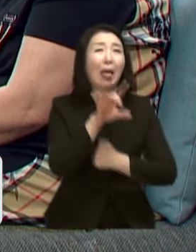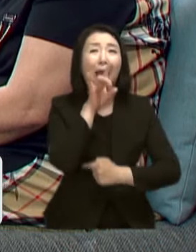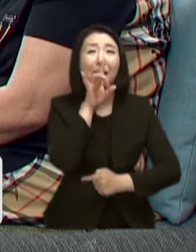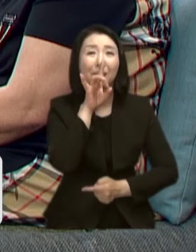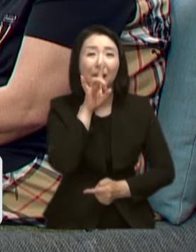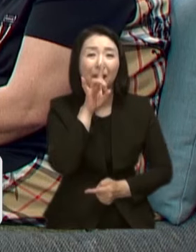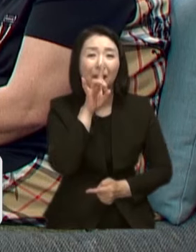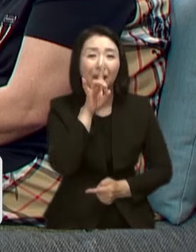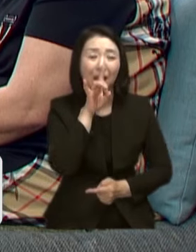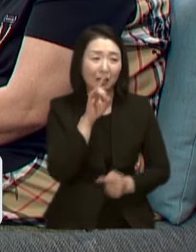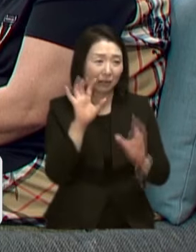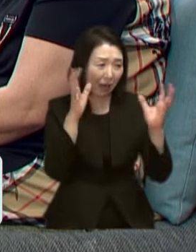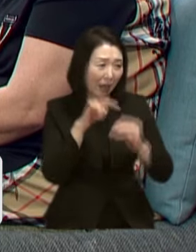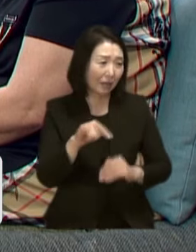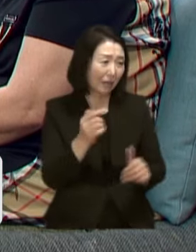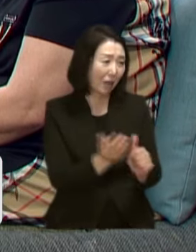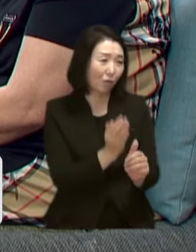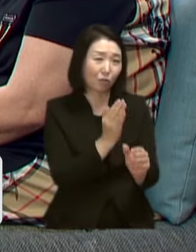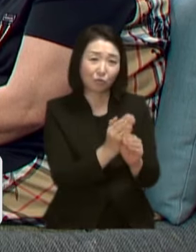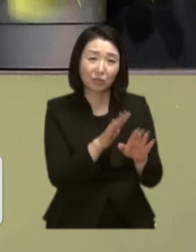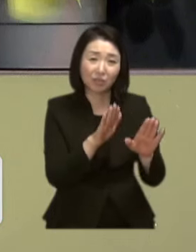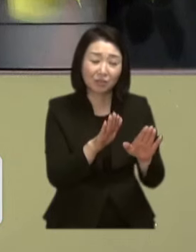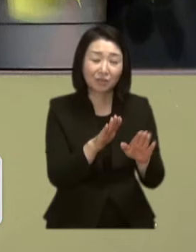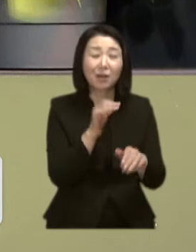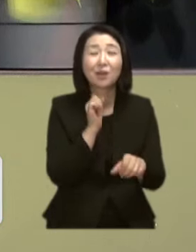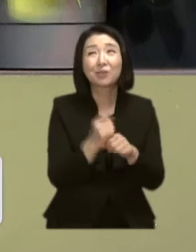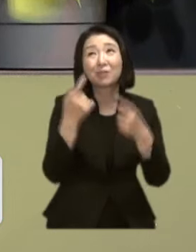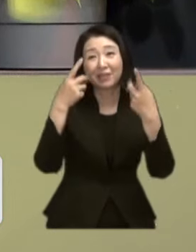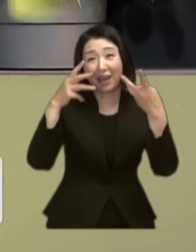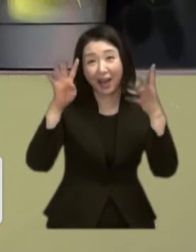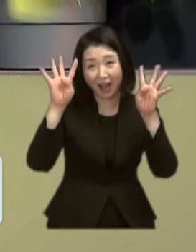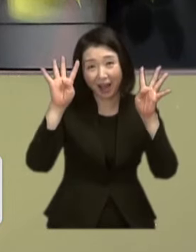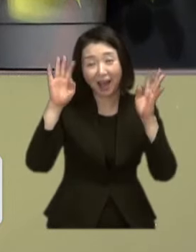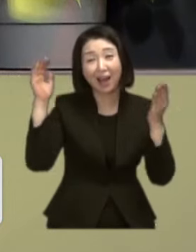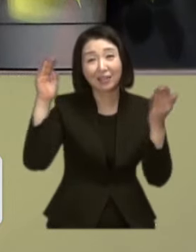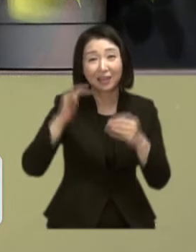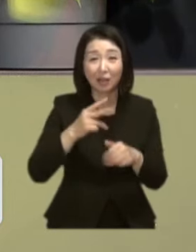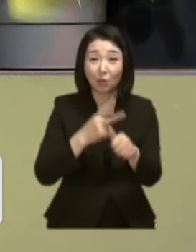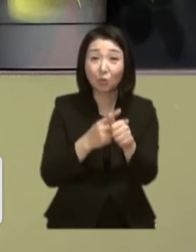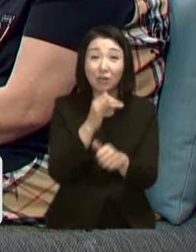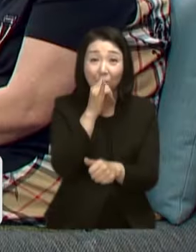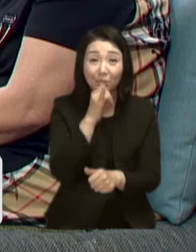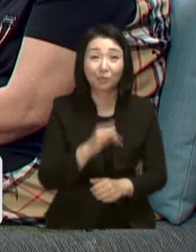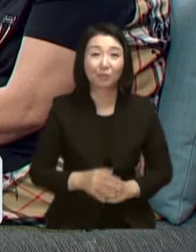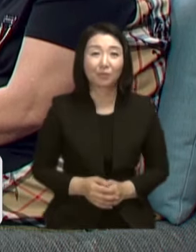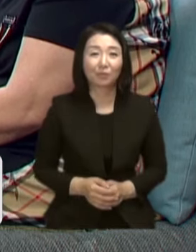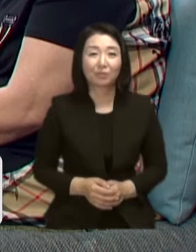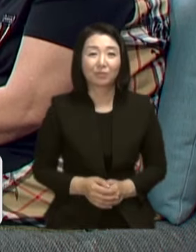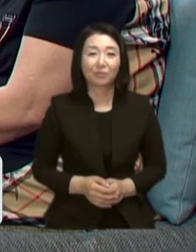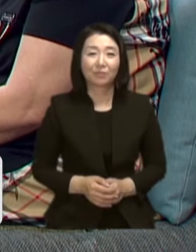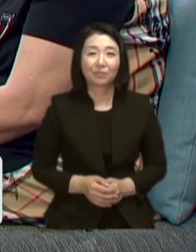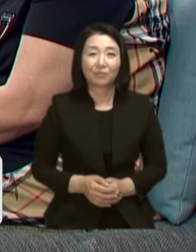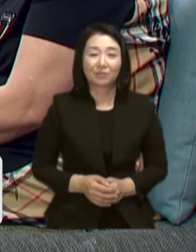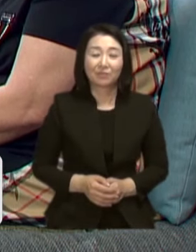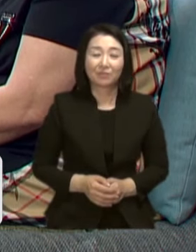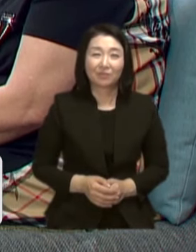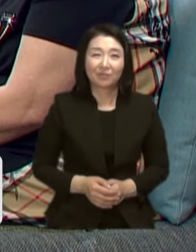지금 양육하고 있는데 그 아이들이 지금 벌써 대학생이 됐어요. 네. 아까 교사도 출신이 있다고. 그 아이들이